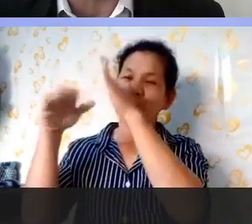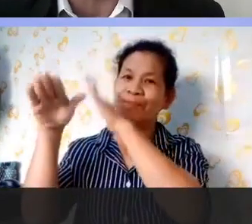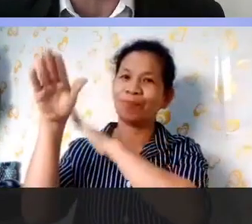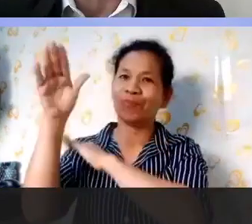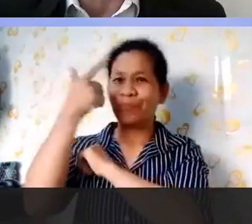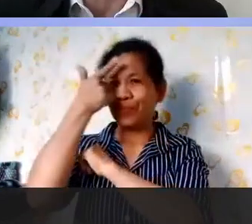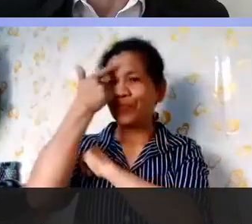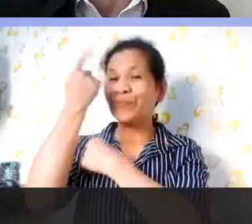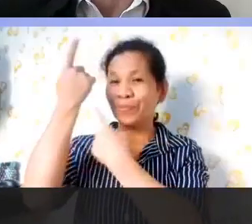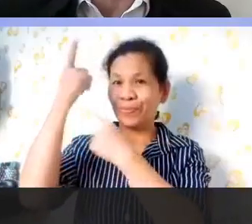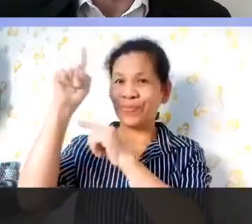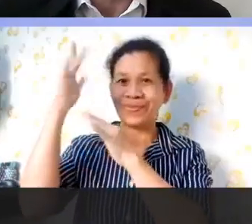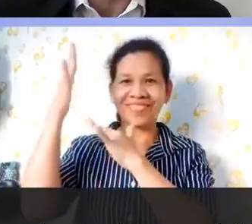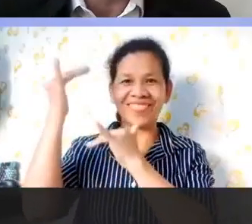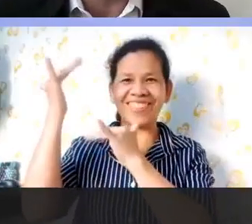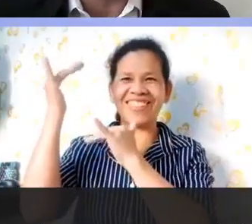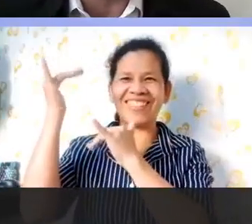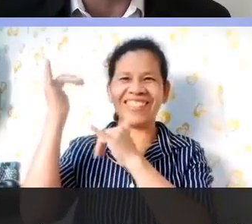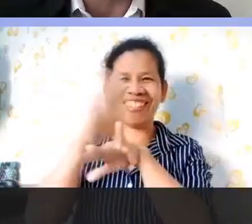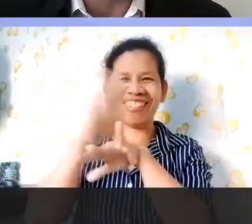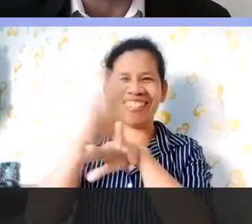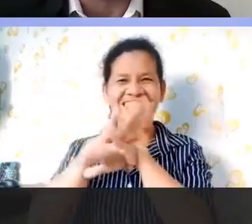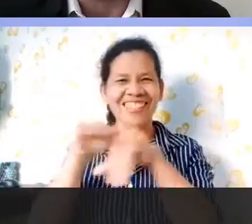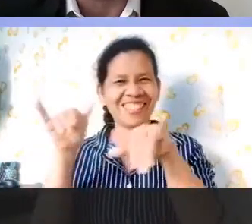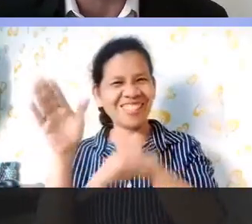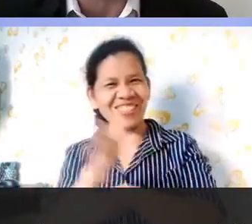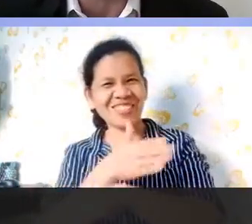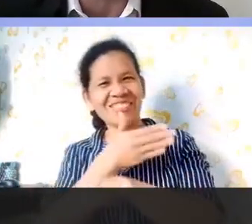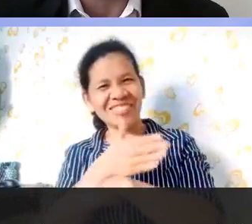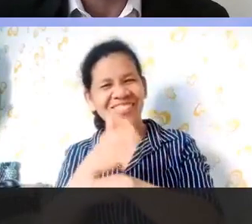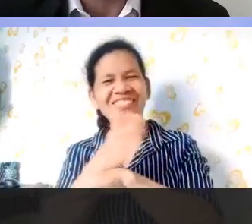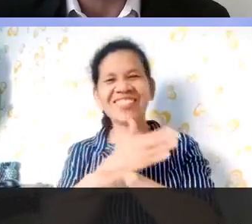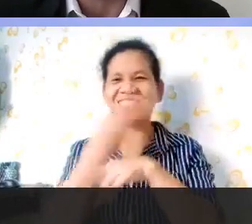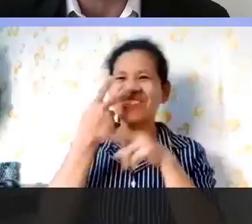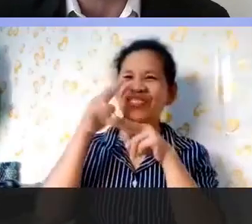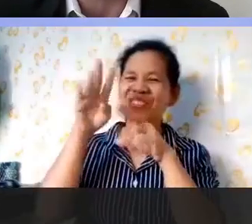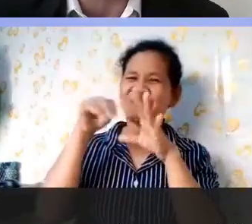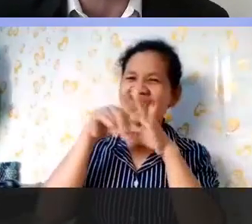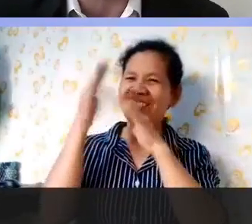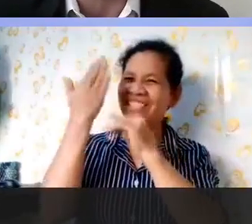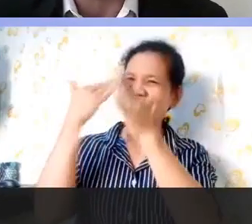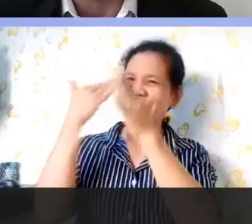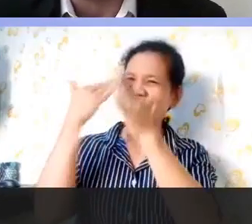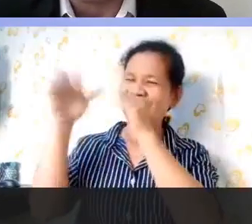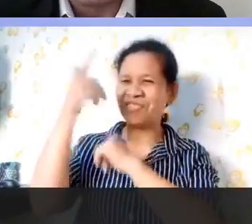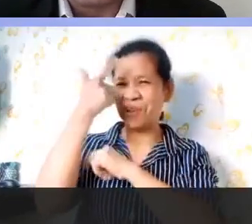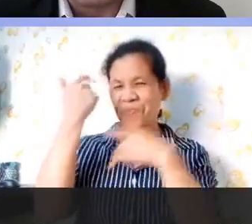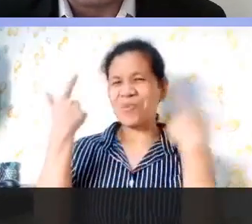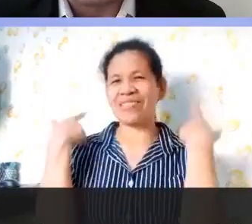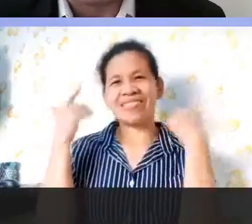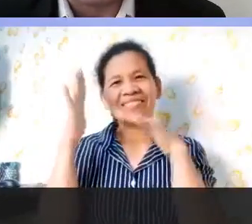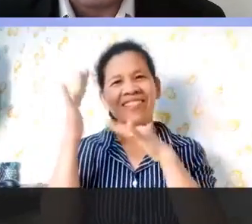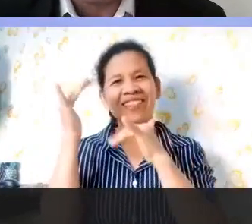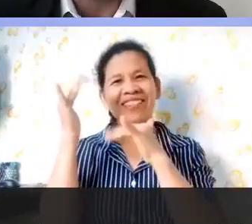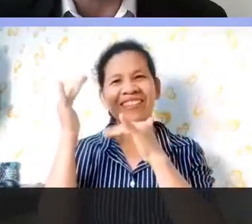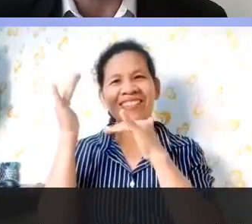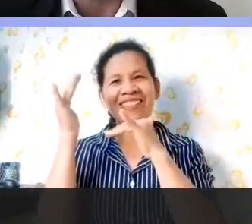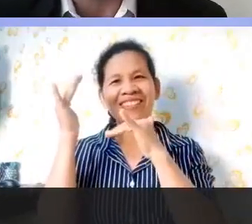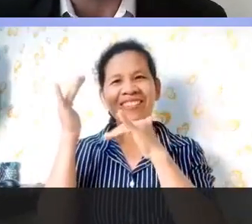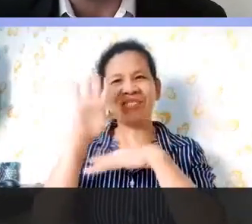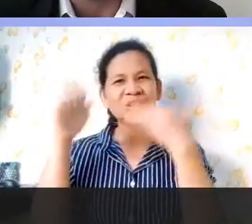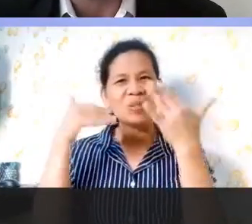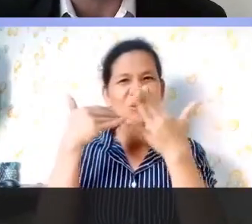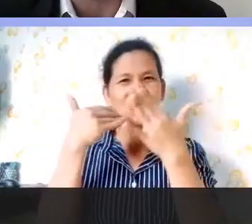ang pag-asa. Parang awit ito. Tumingin ka sa langit pagkat naroon ang pag-asa.